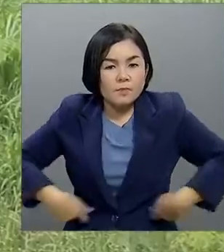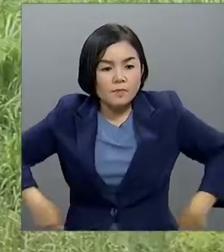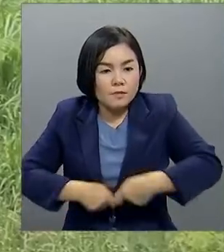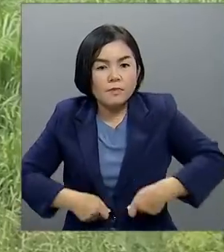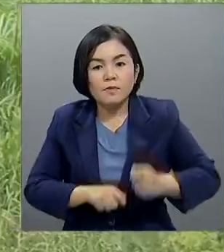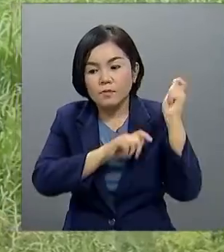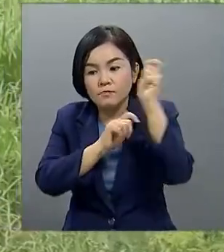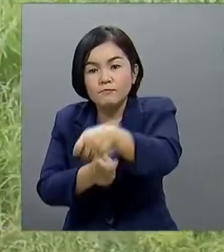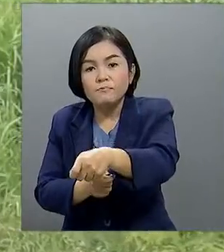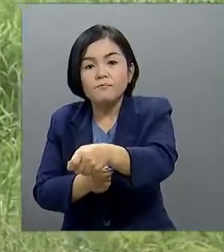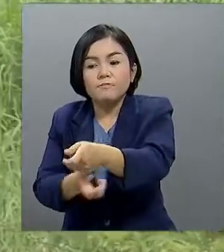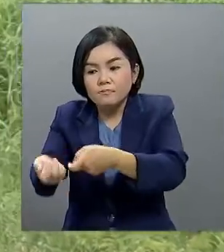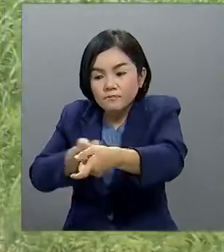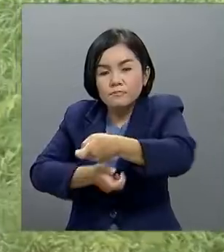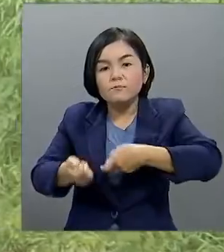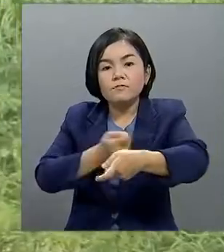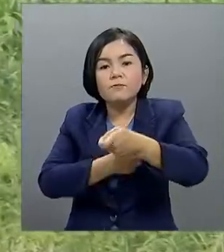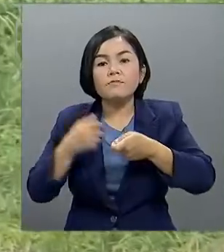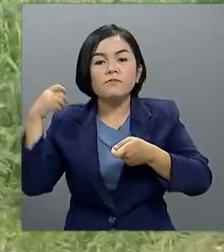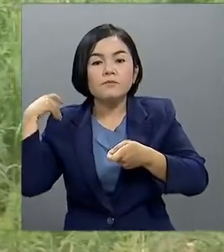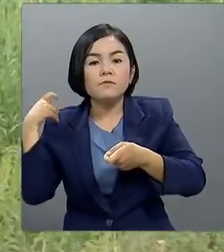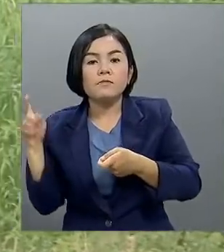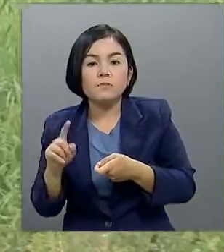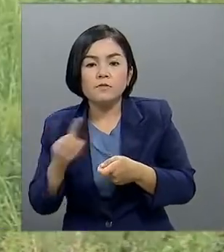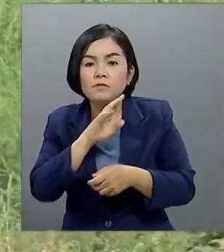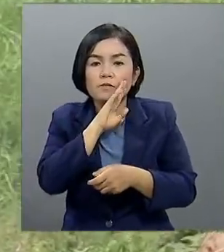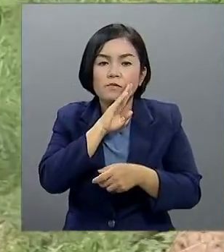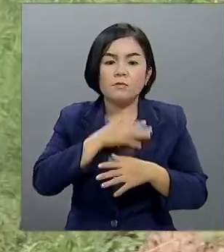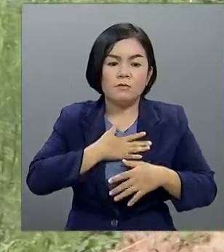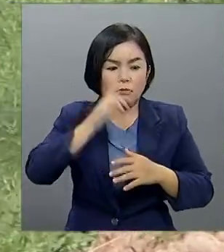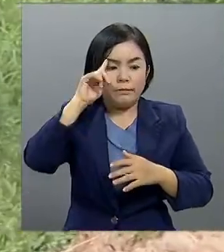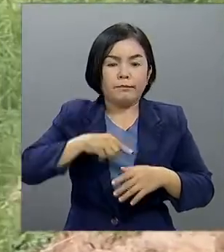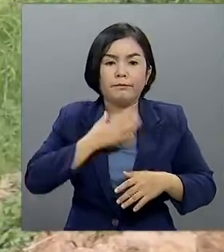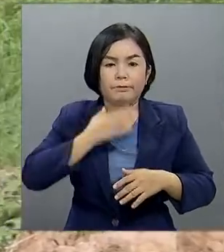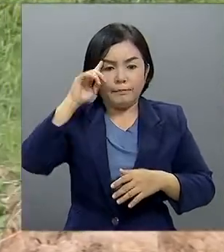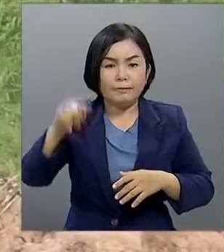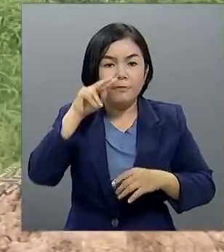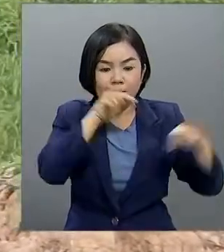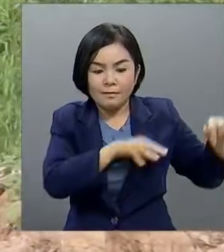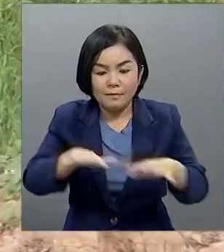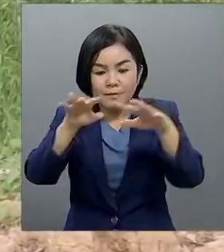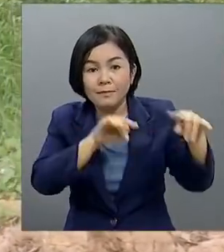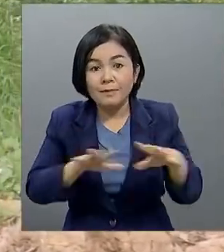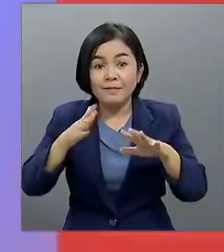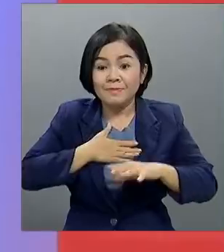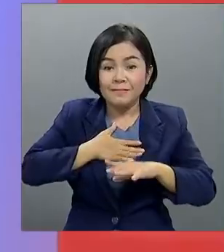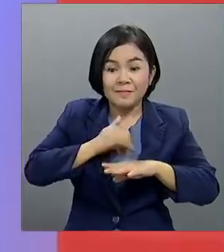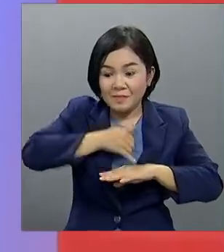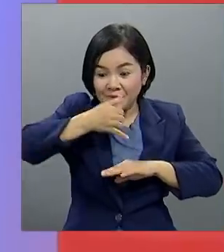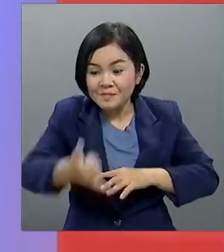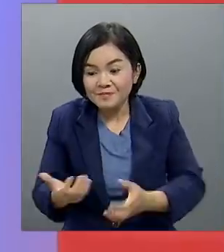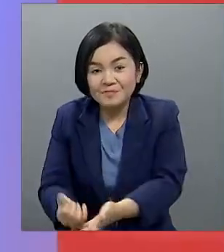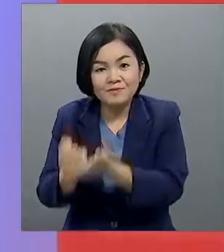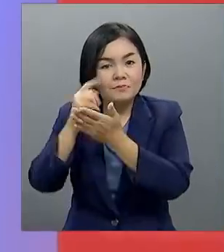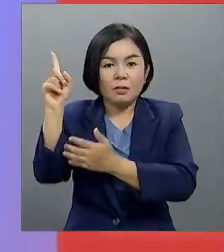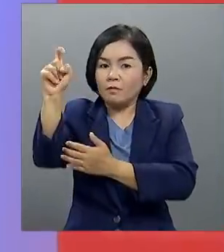แล้วก็ดึงเขาขึ้นมาจากน้ำแต่ถ้าเกิดว่าเราไม่ว่ายน้ำไม่แข็งหรือว่าน้ำค่อนข้างเชี่ยวอย่ากระโดดลงไปด้วยนะครับเพราะว่ามิฉะ